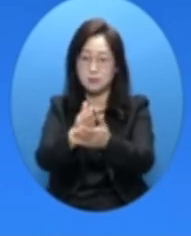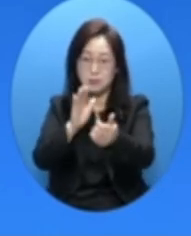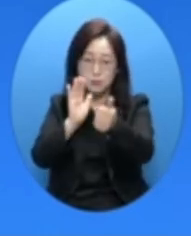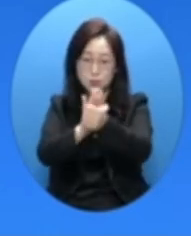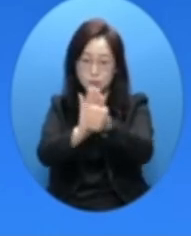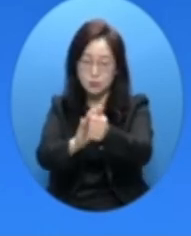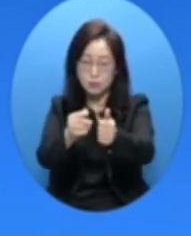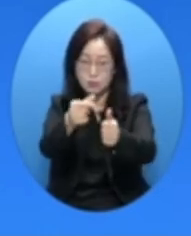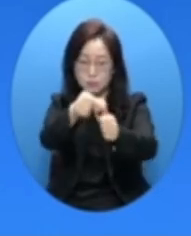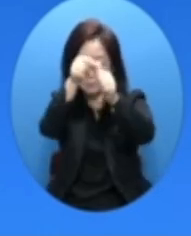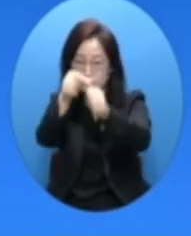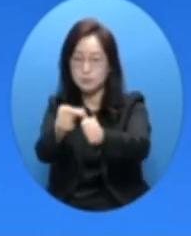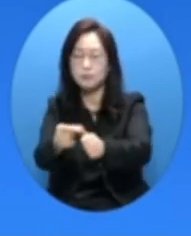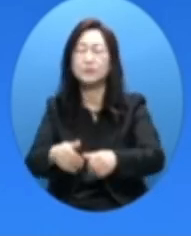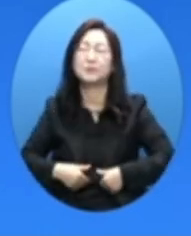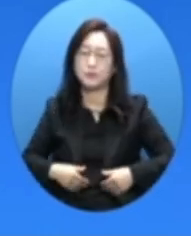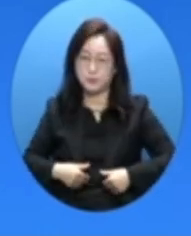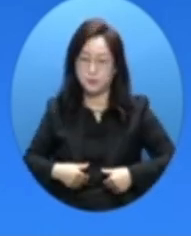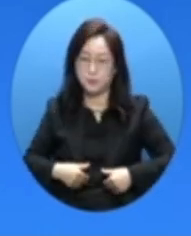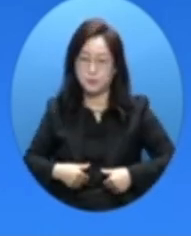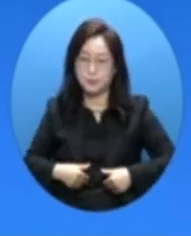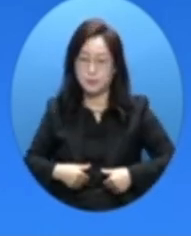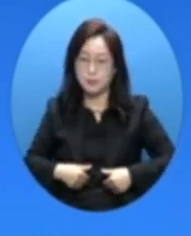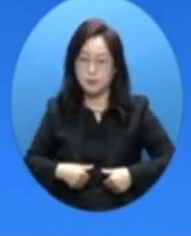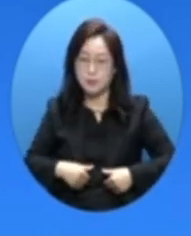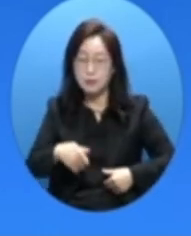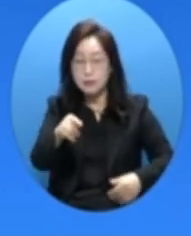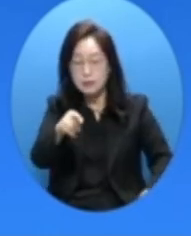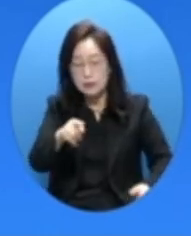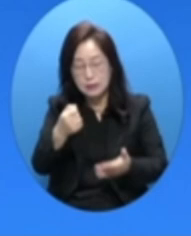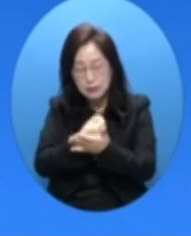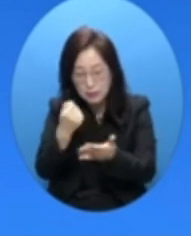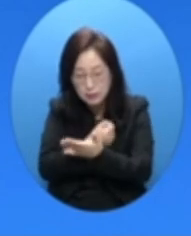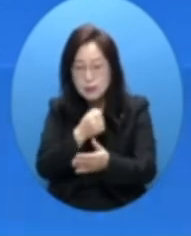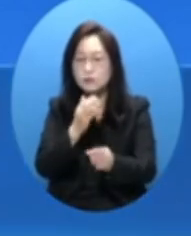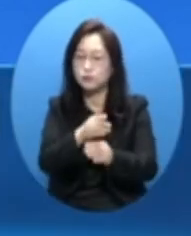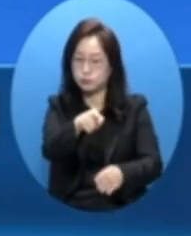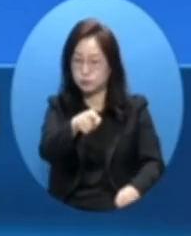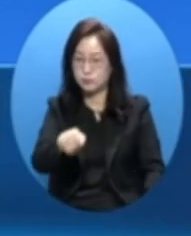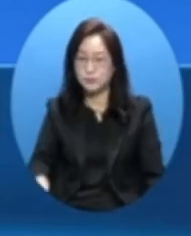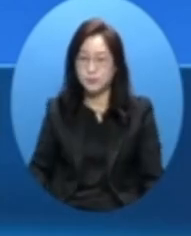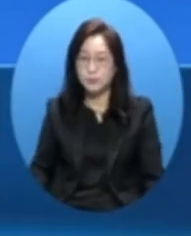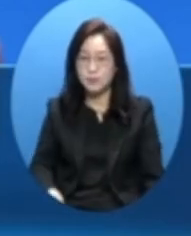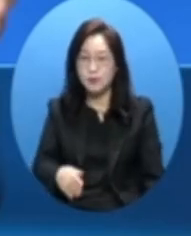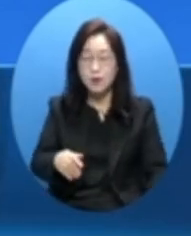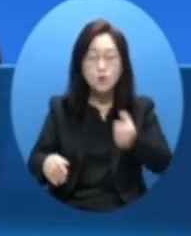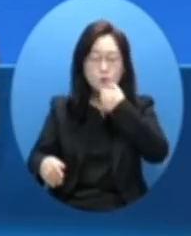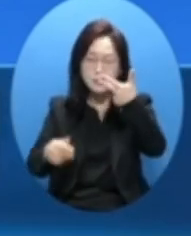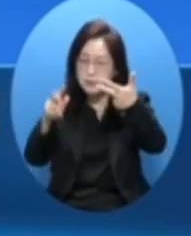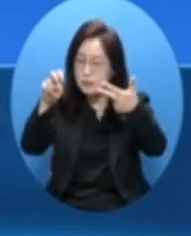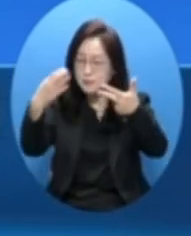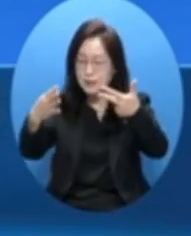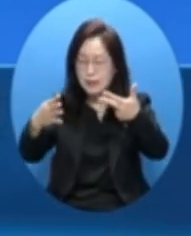것입니다 그들은 퇴직하고 있습니다 로마서 7장 24절에 탄식을